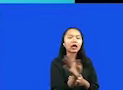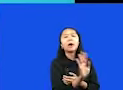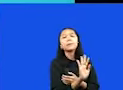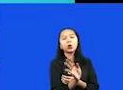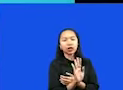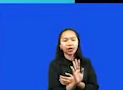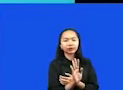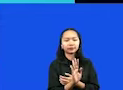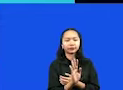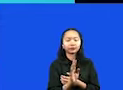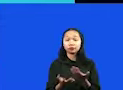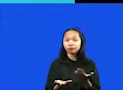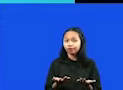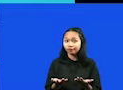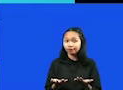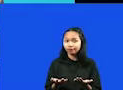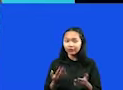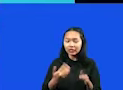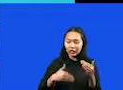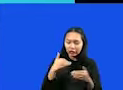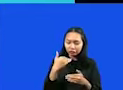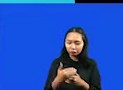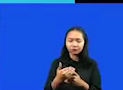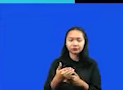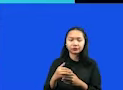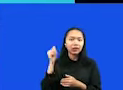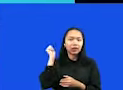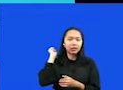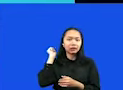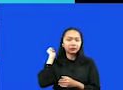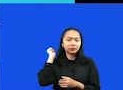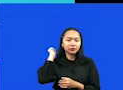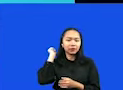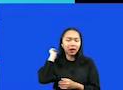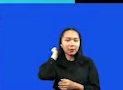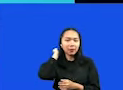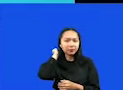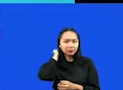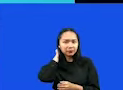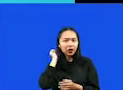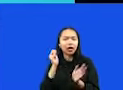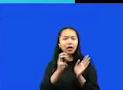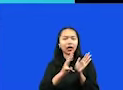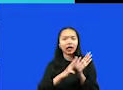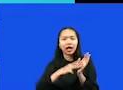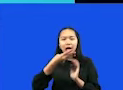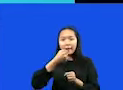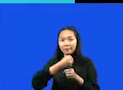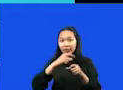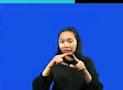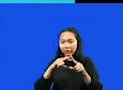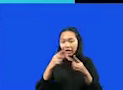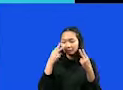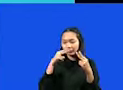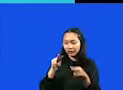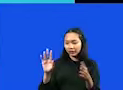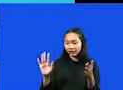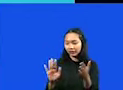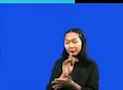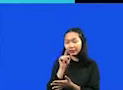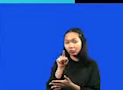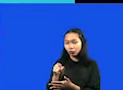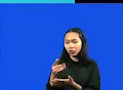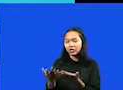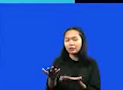Mea kalau tadi Mbak Mega sudah mengalami tantangan dan juga melihat peluangnya kira-kira Mbak Mega bisa